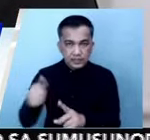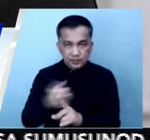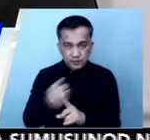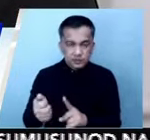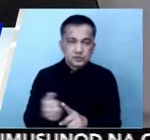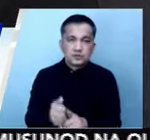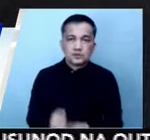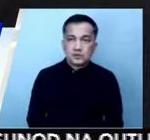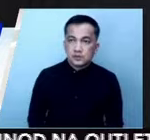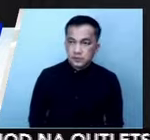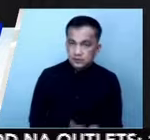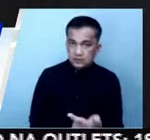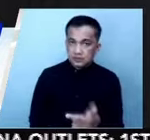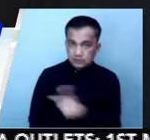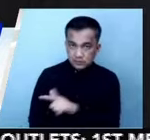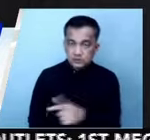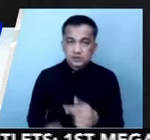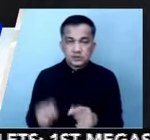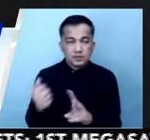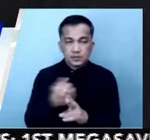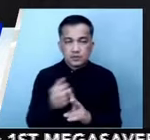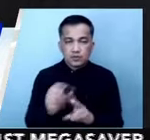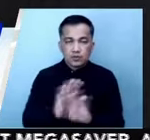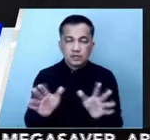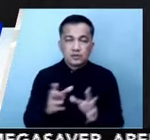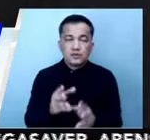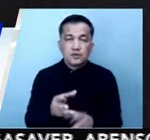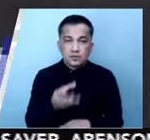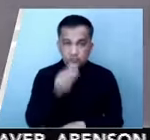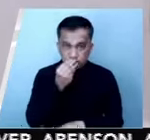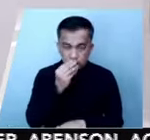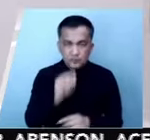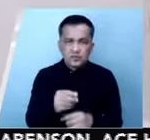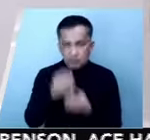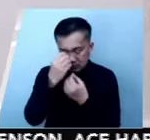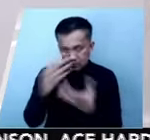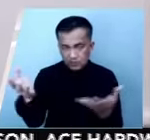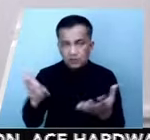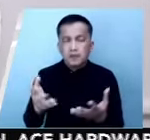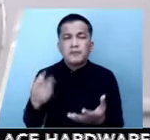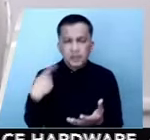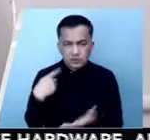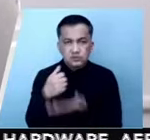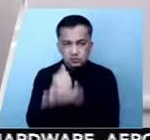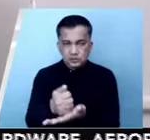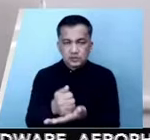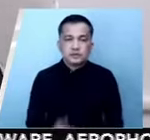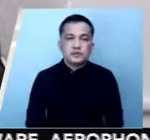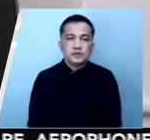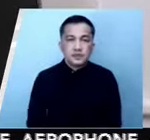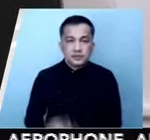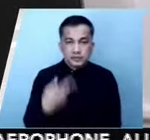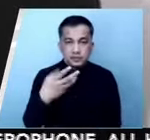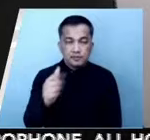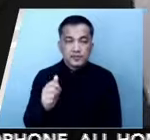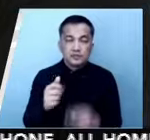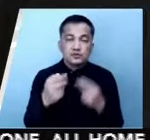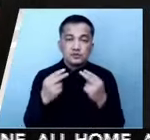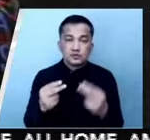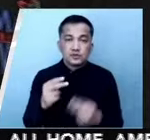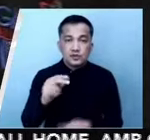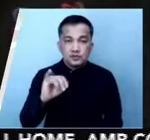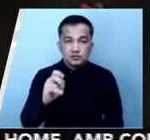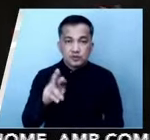matakot magsalita. Magsabi kayo dahil may tutulong at tutulong sa inyo. Para sa GMA Integrated News, Jomar